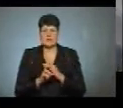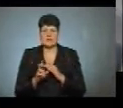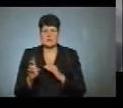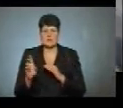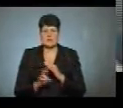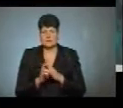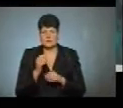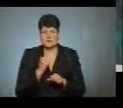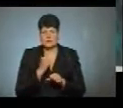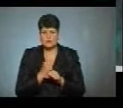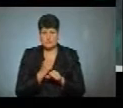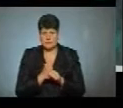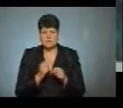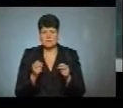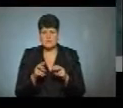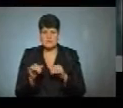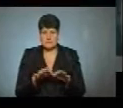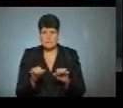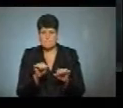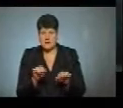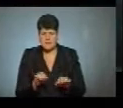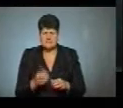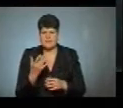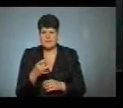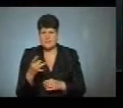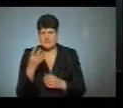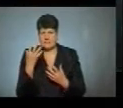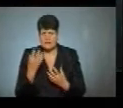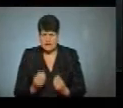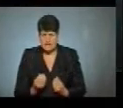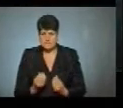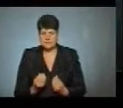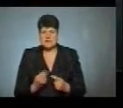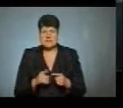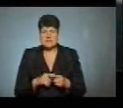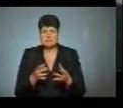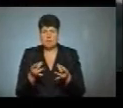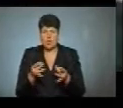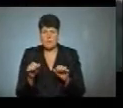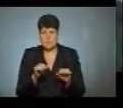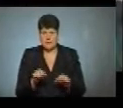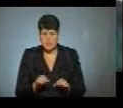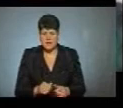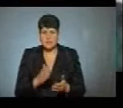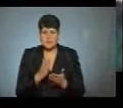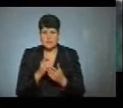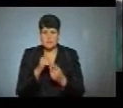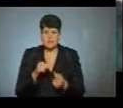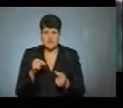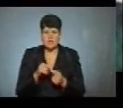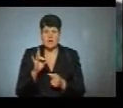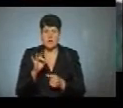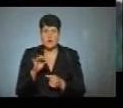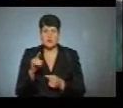профілактичні заходи. Катедральний собор прибирається декілька разів на день. Це вологе прибирання, є відповідні розчини, які